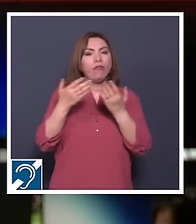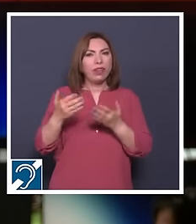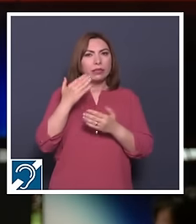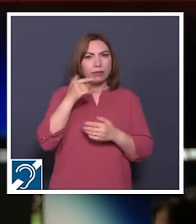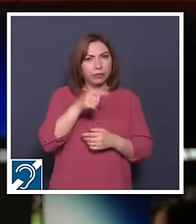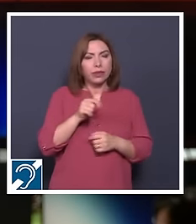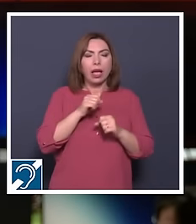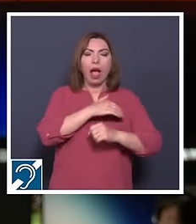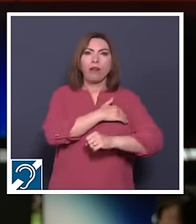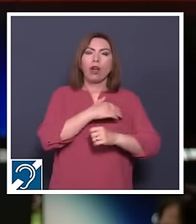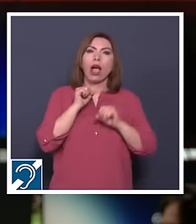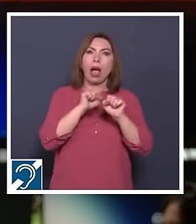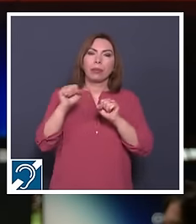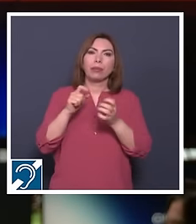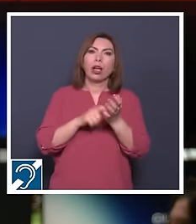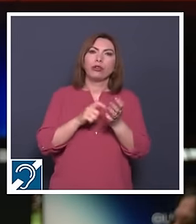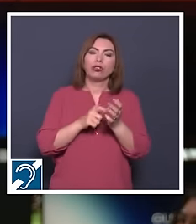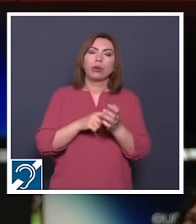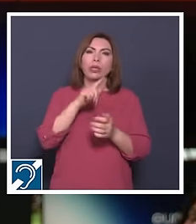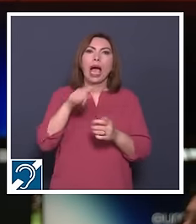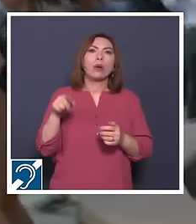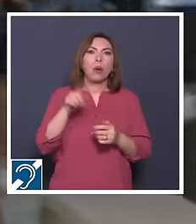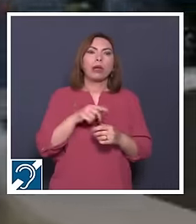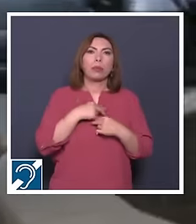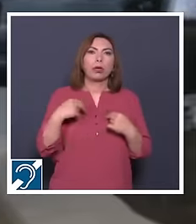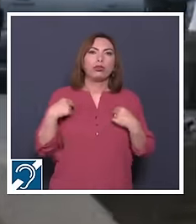ea, avocații apărării au cerut anularea procesului.